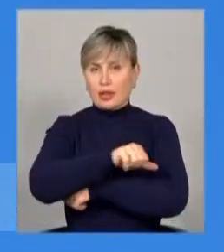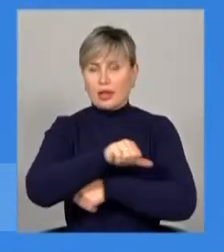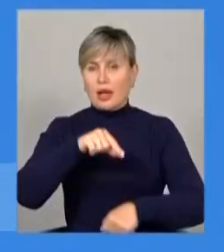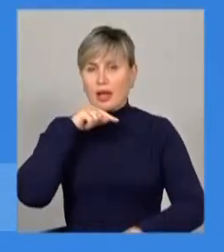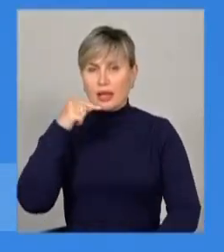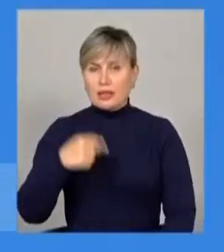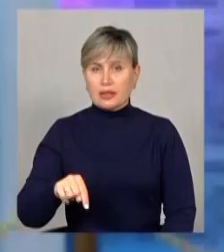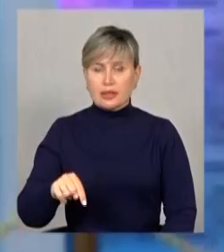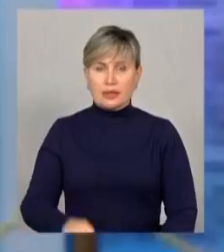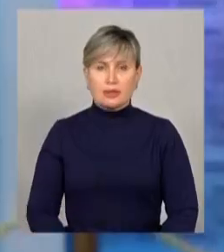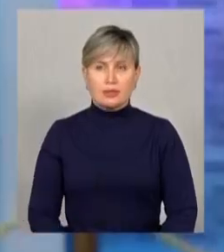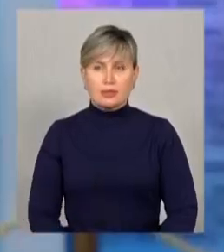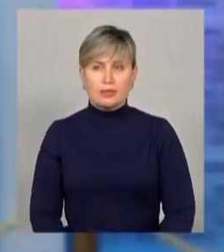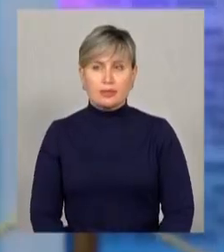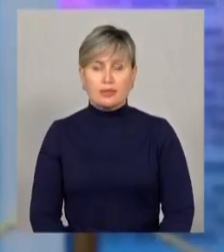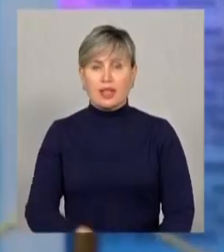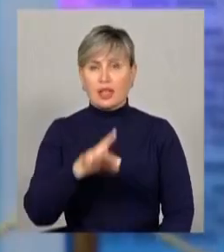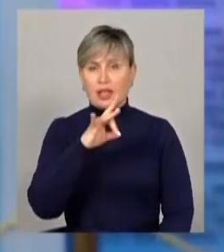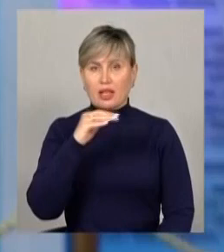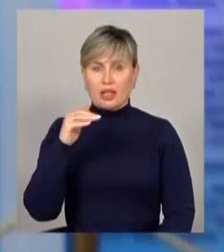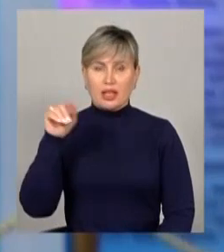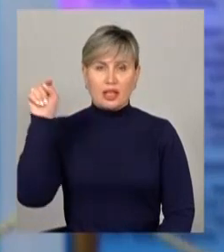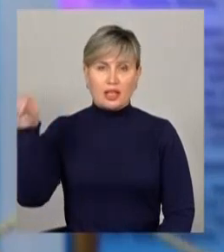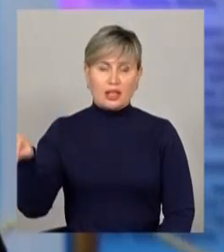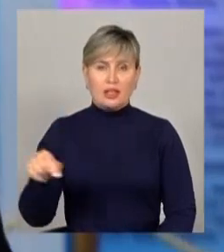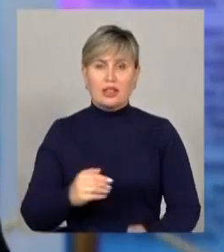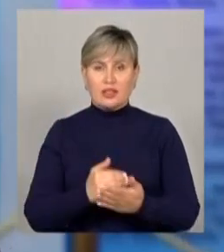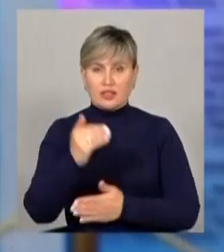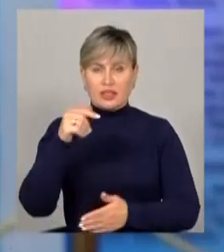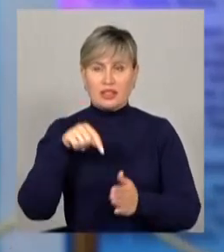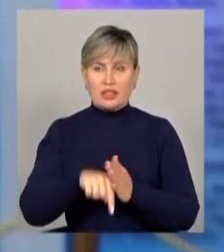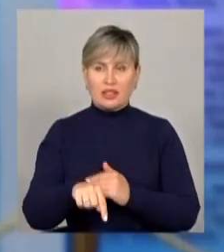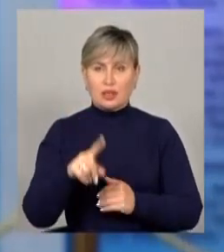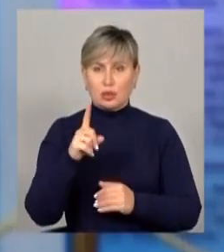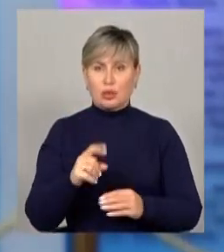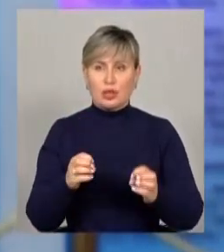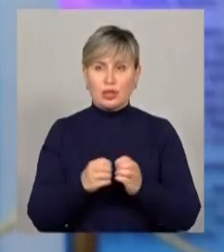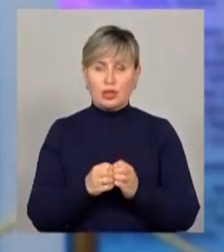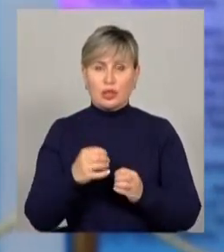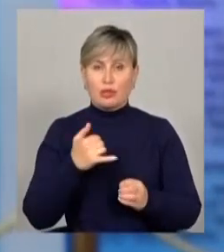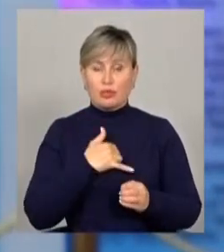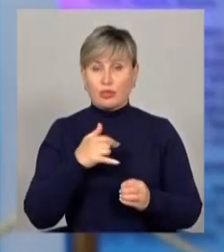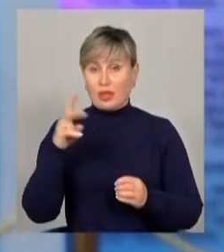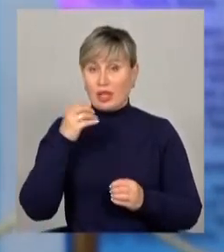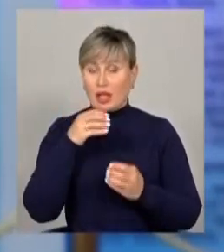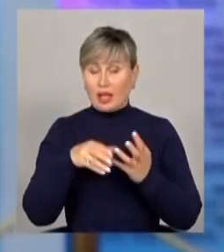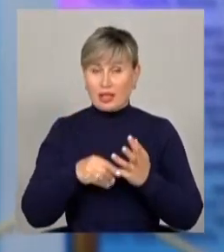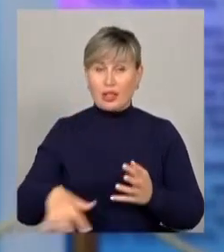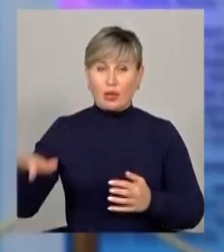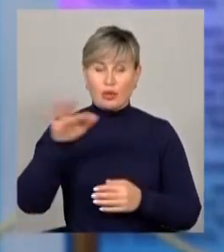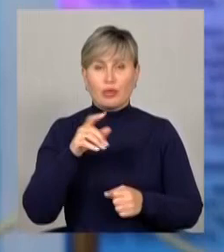территории Российской Федерации на линии высоковольтной линии 110 на территории России